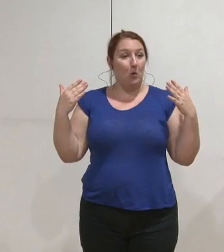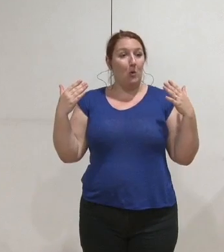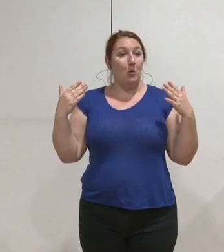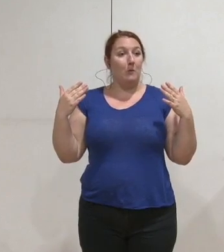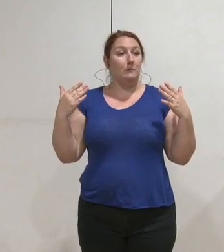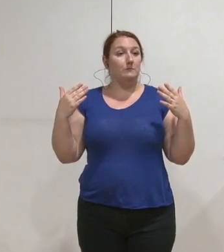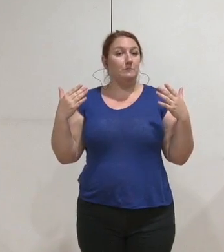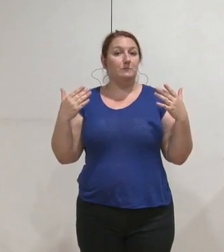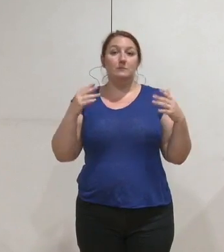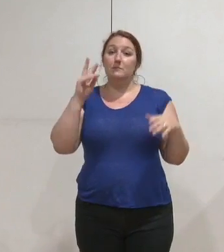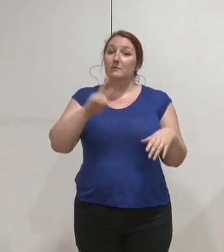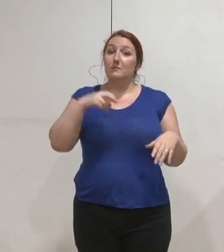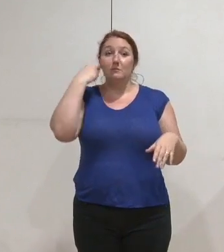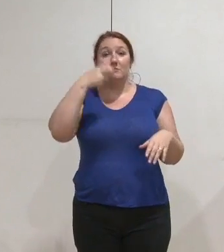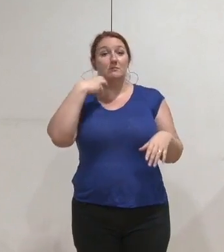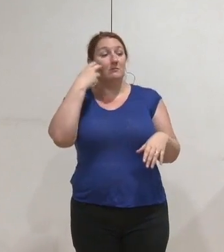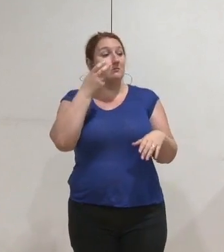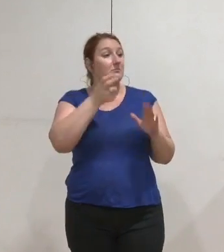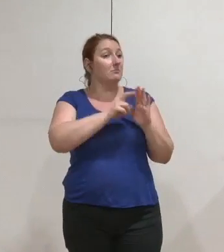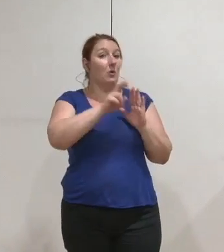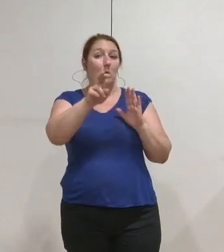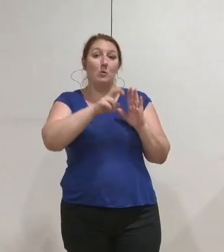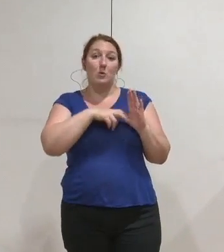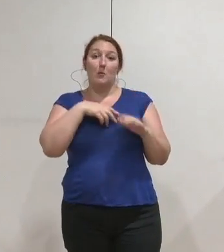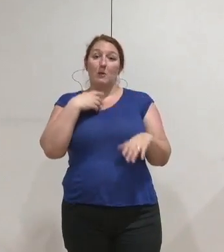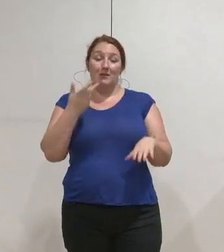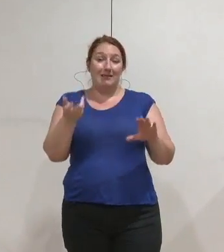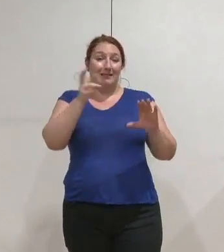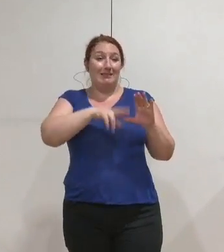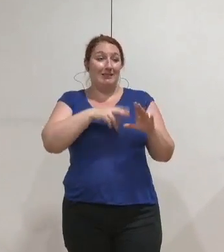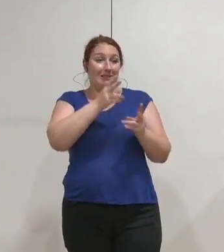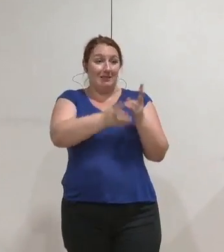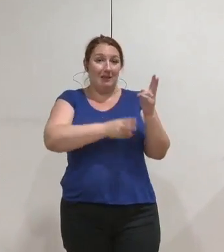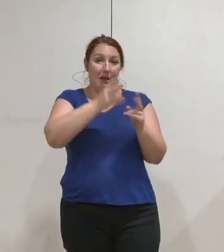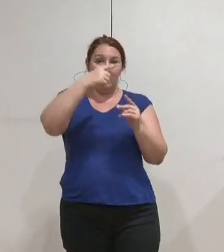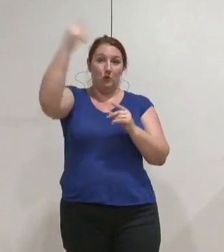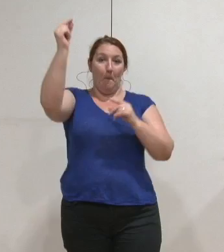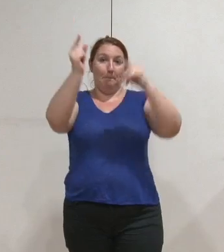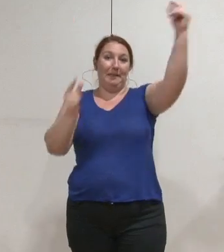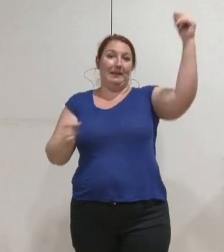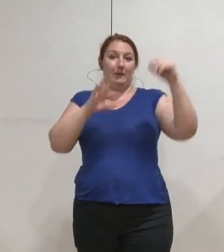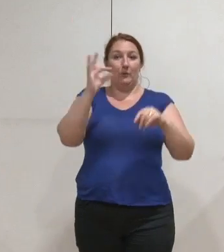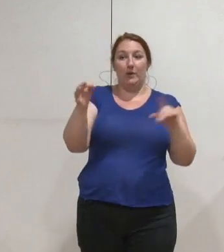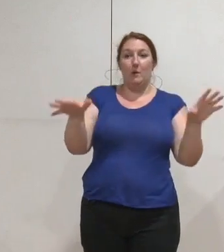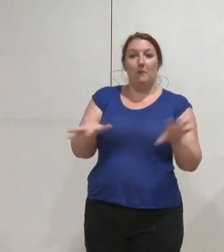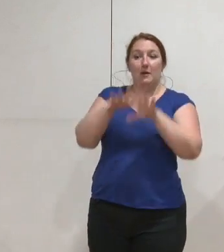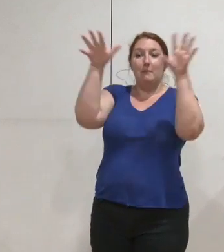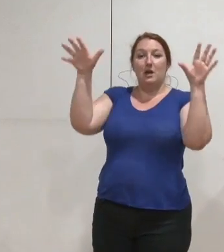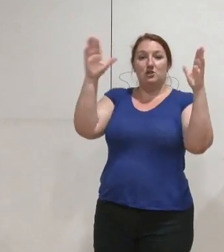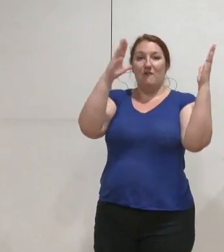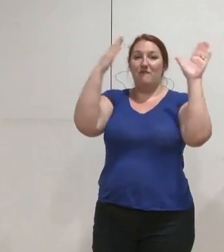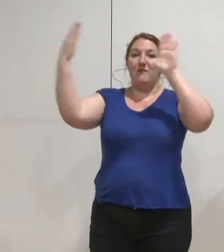le train à la gare de Grenoble il y a effectivement les trois pics qui sont un peu une image des trois pics des trois à côté de dans le